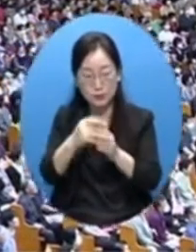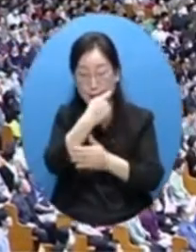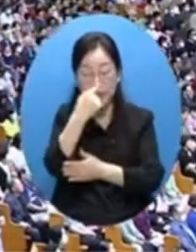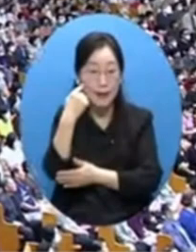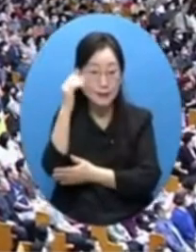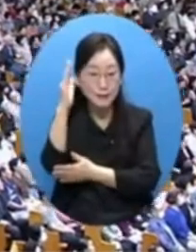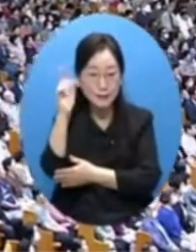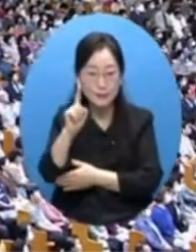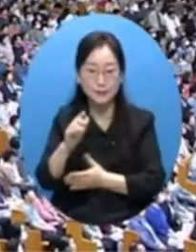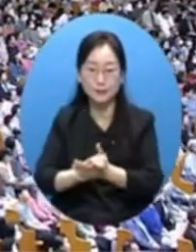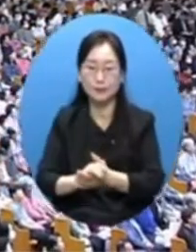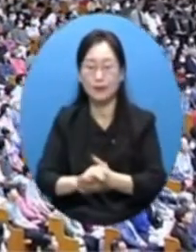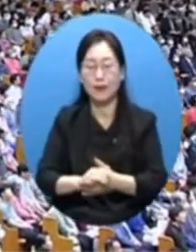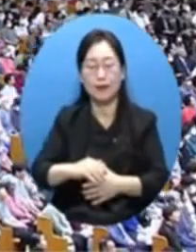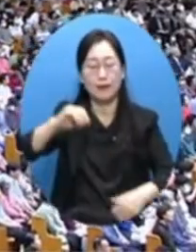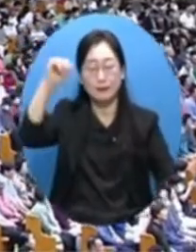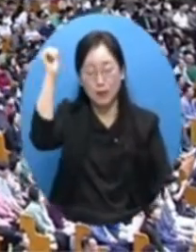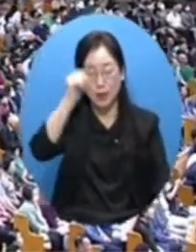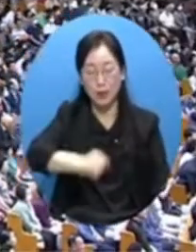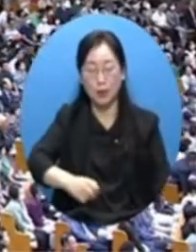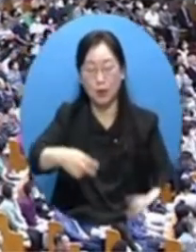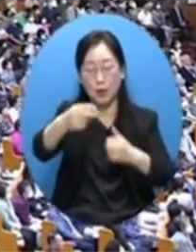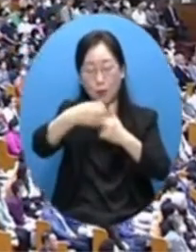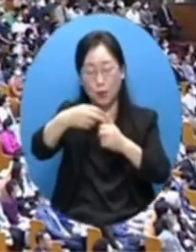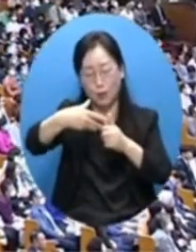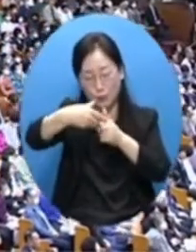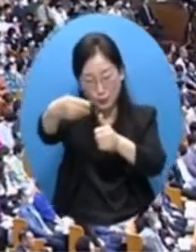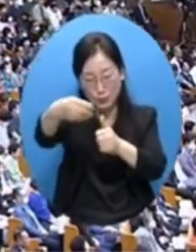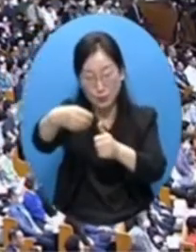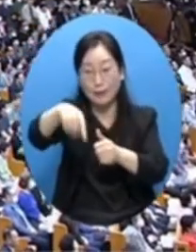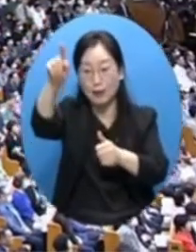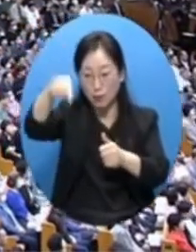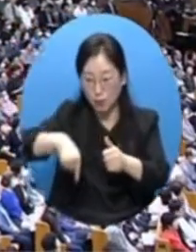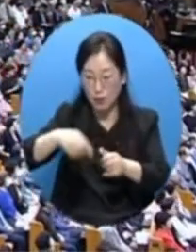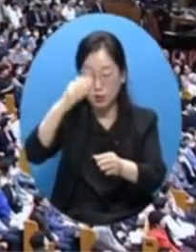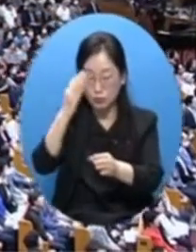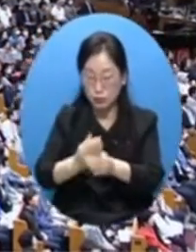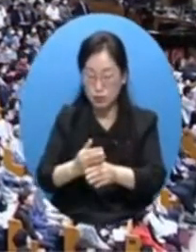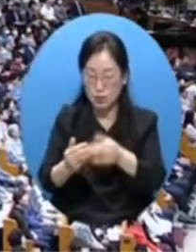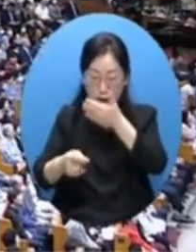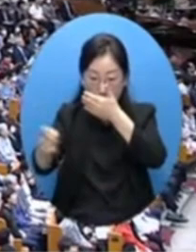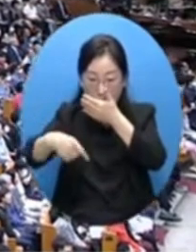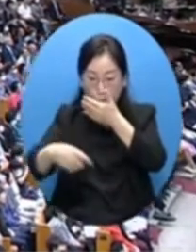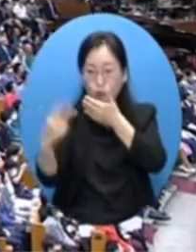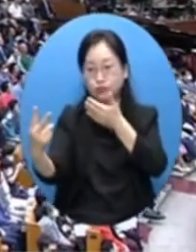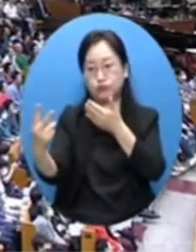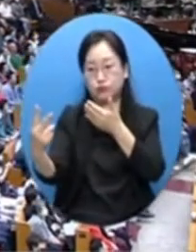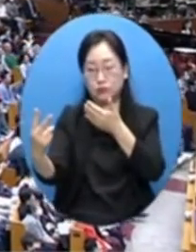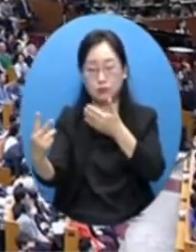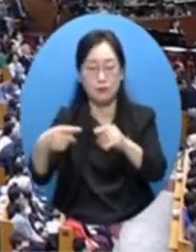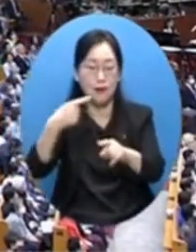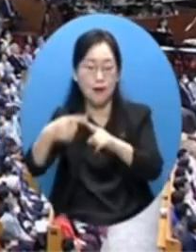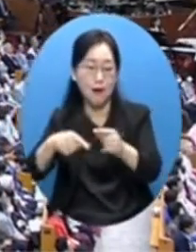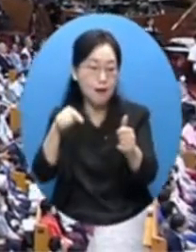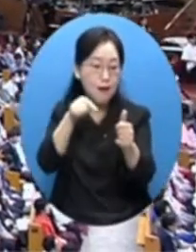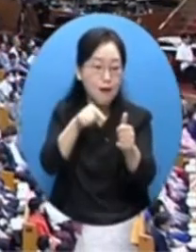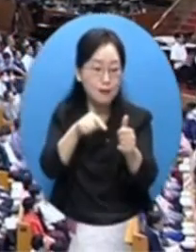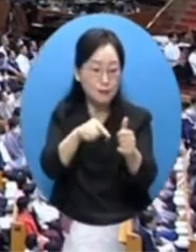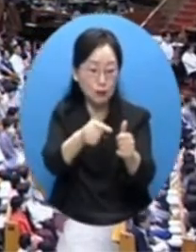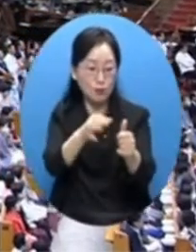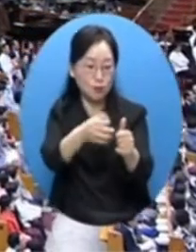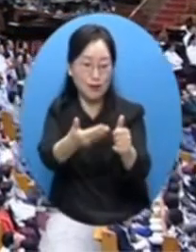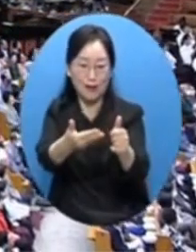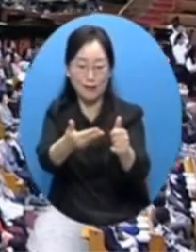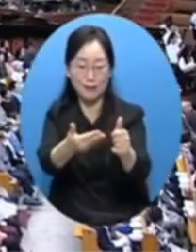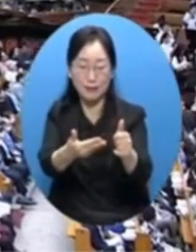새벽 왕징이를 다녀온 중에 길에 강도 두 명을 만났습니다. 강도들이 칼을 대면서 가진 것도 안 내놓으라고